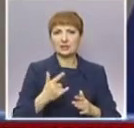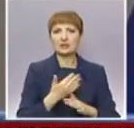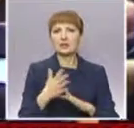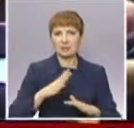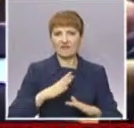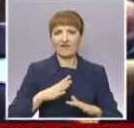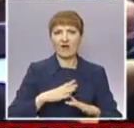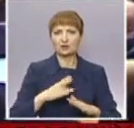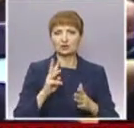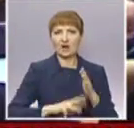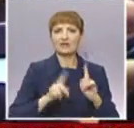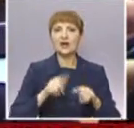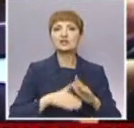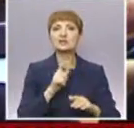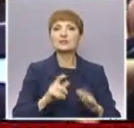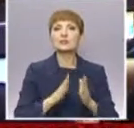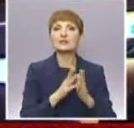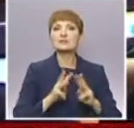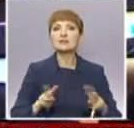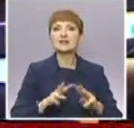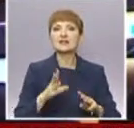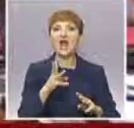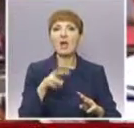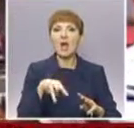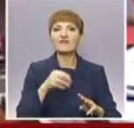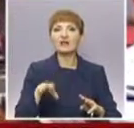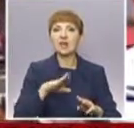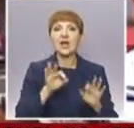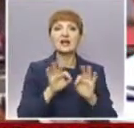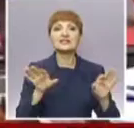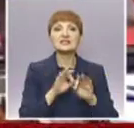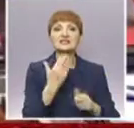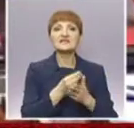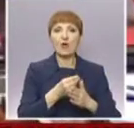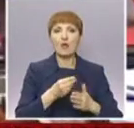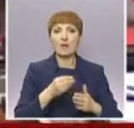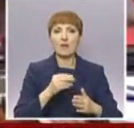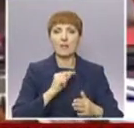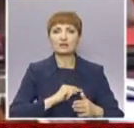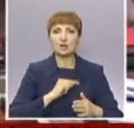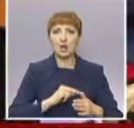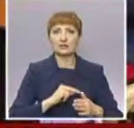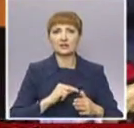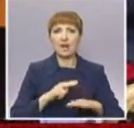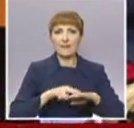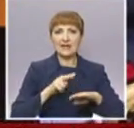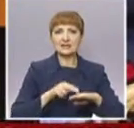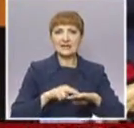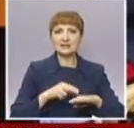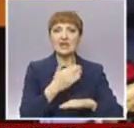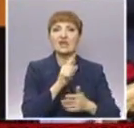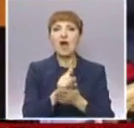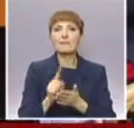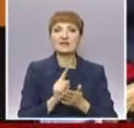виды штраф также депутаты попросили министра мвд разъяснить своим подчиненным а точнее универсальным полицейским их